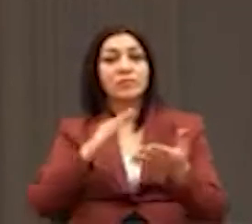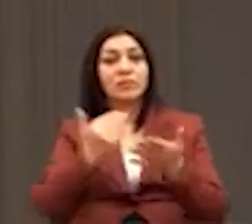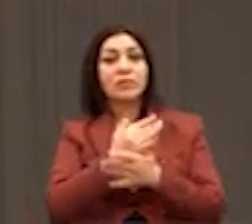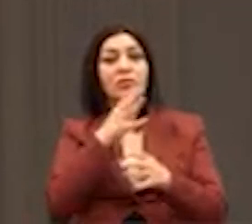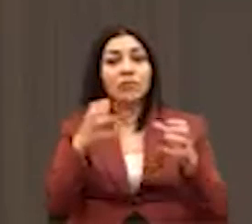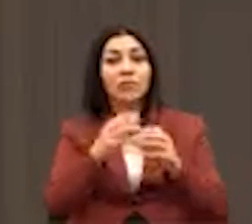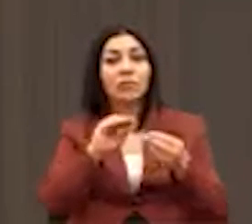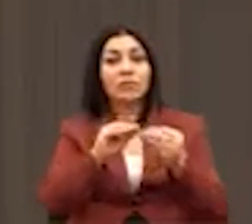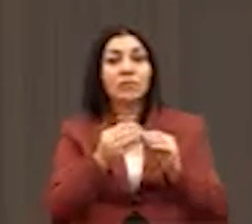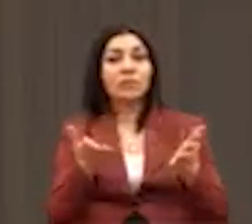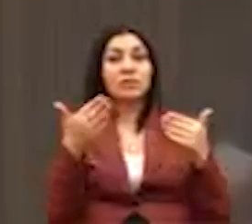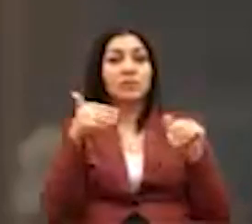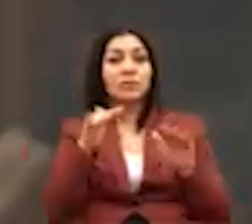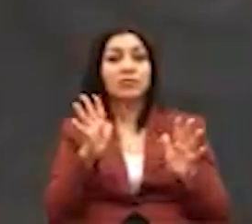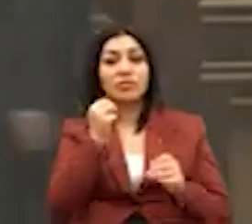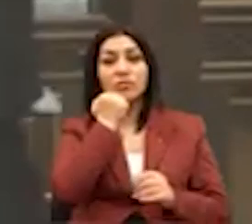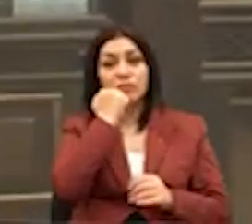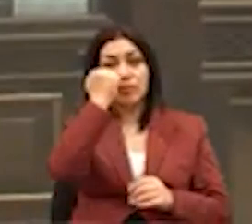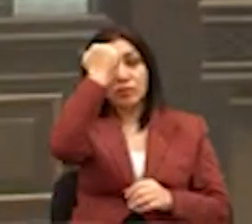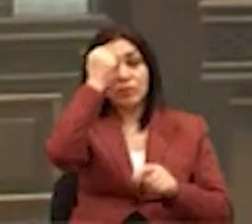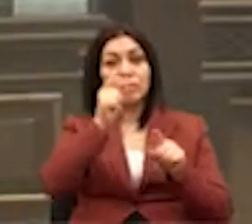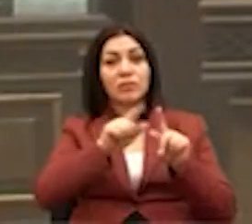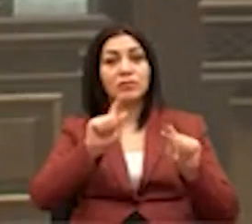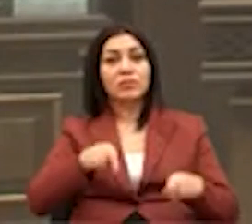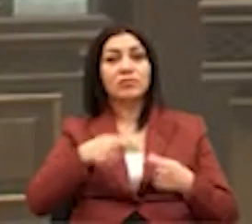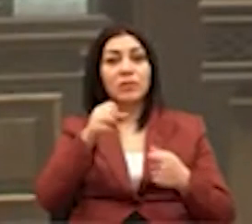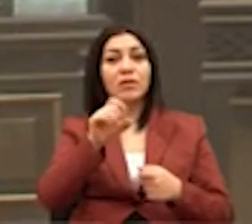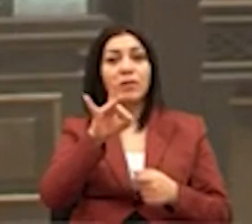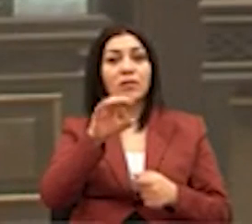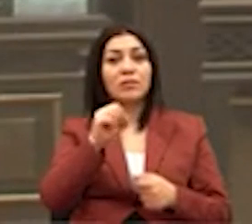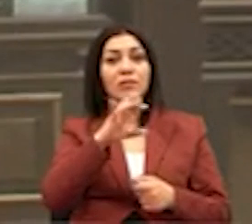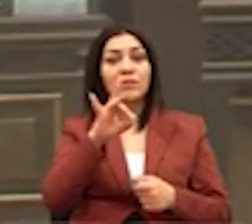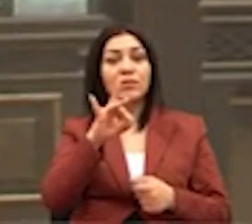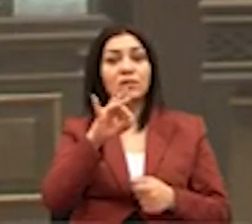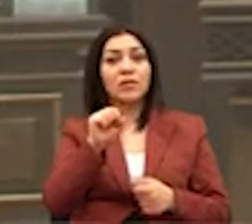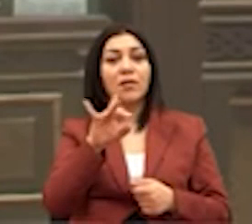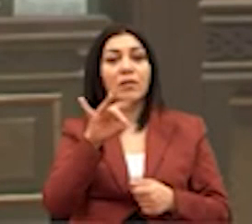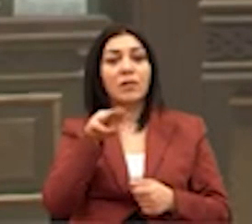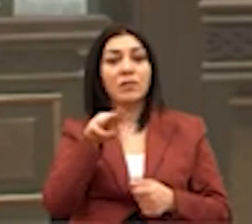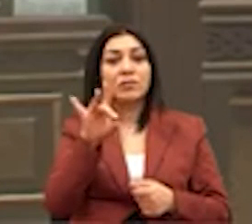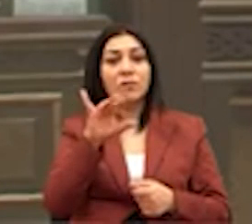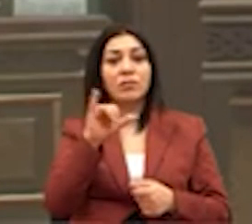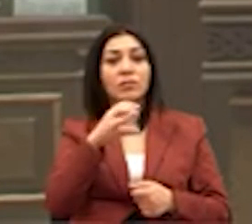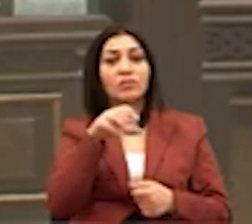լուծել։ Շնորհակալություն։ Շատ շնորհակալ եմ։ Խոսքը տրվում է Արա Ռուստամյանին։